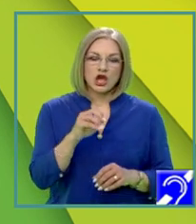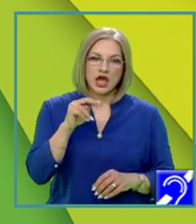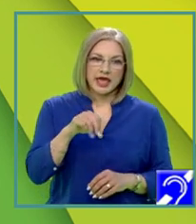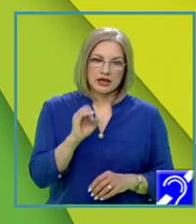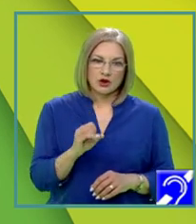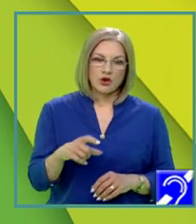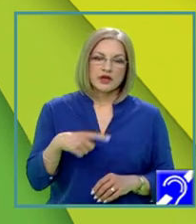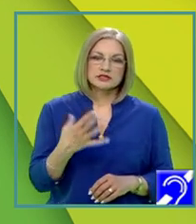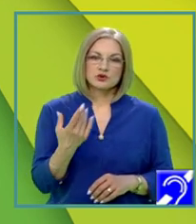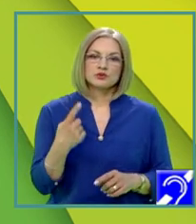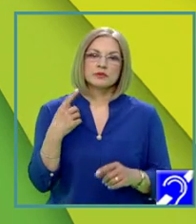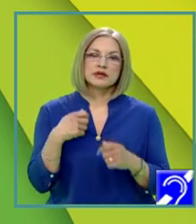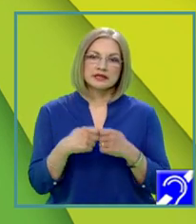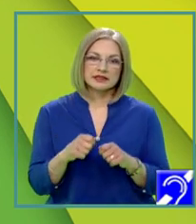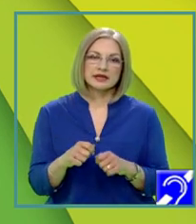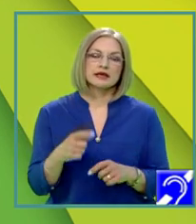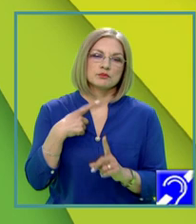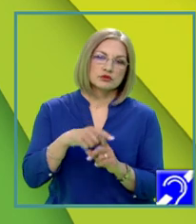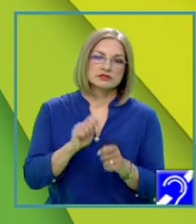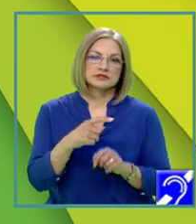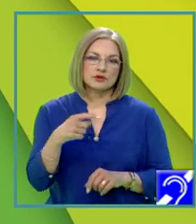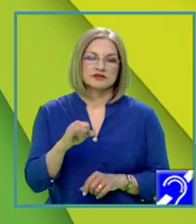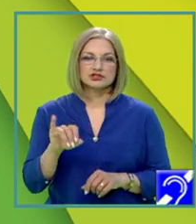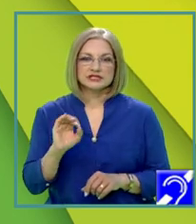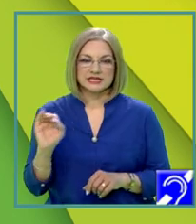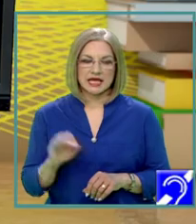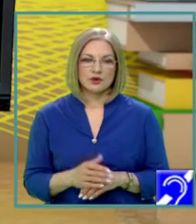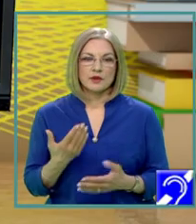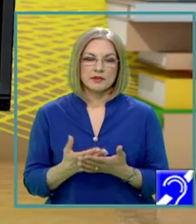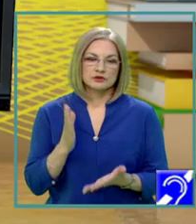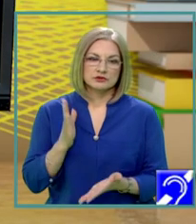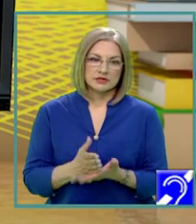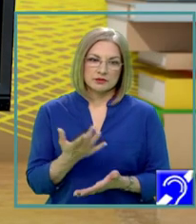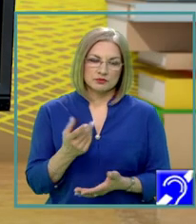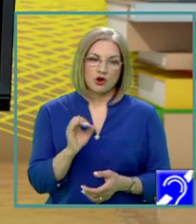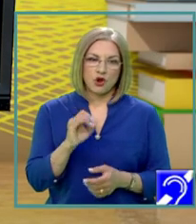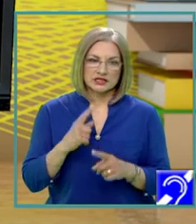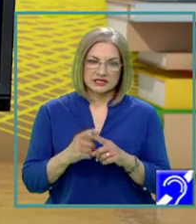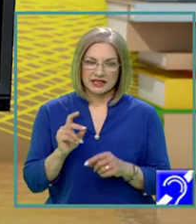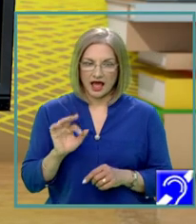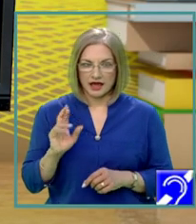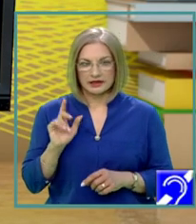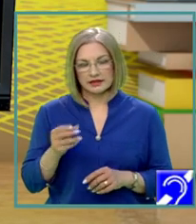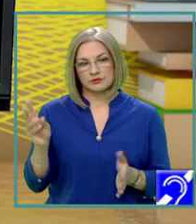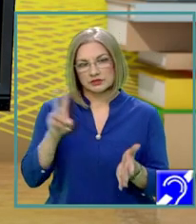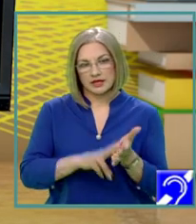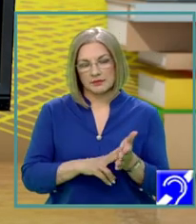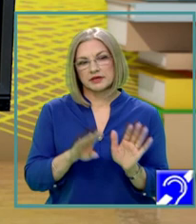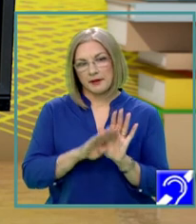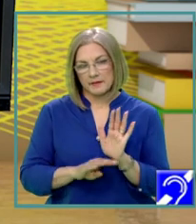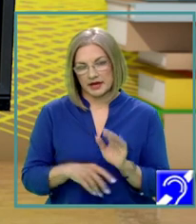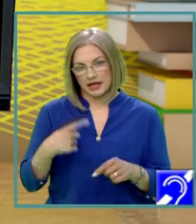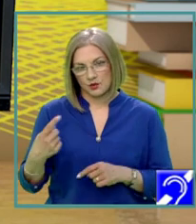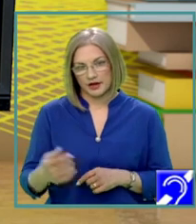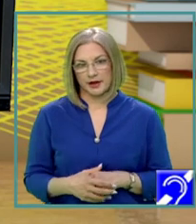număr întreg pozitiv sau negativ și 0 Pentru a stabili numerele de oxidare trebuie să aplicăm anumite reguli și